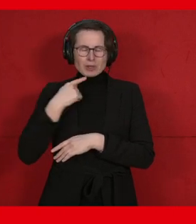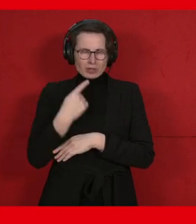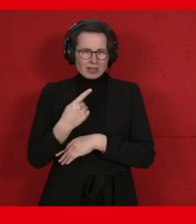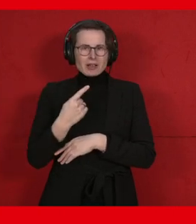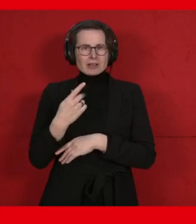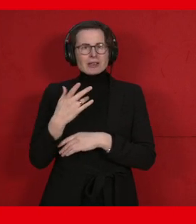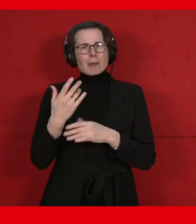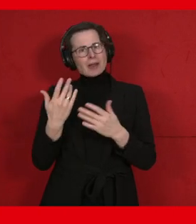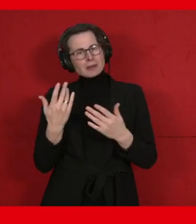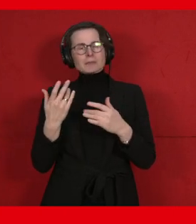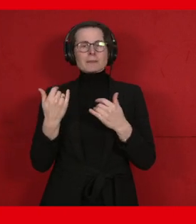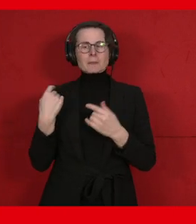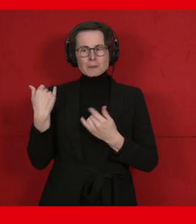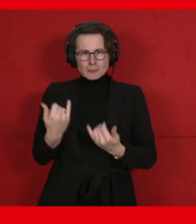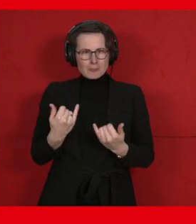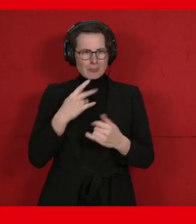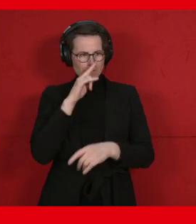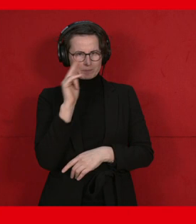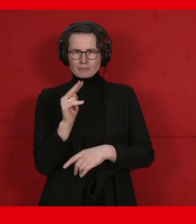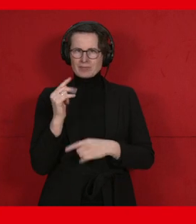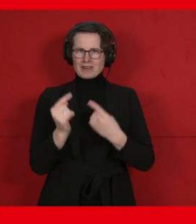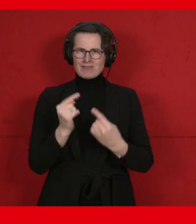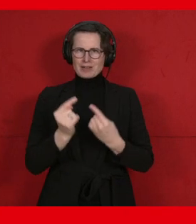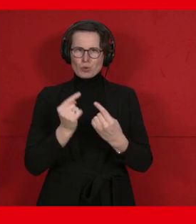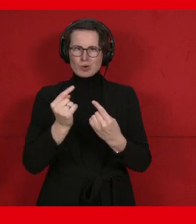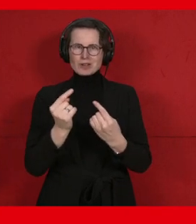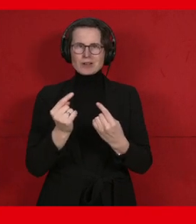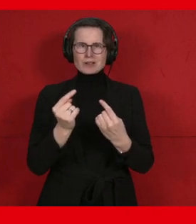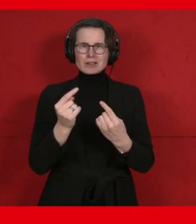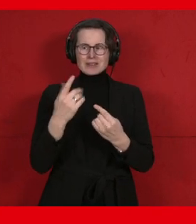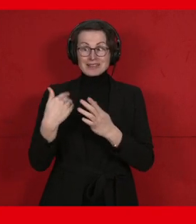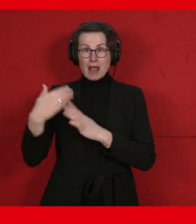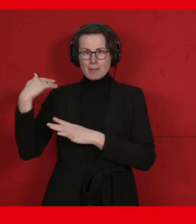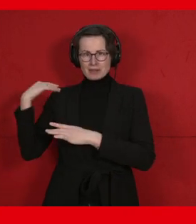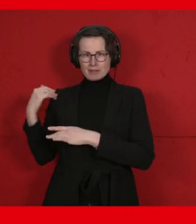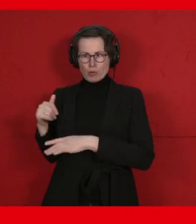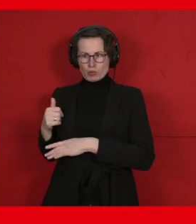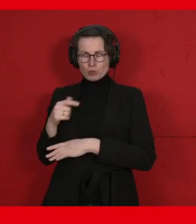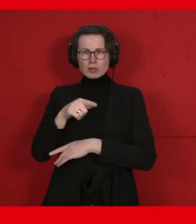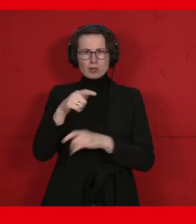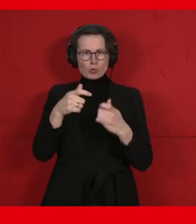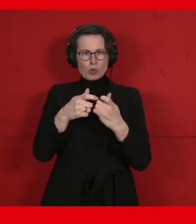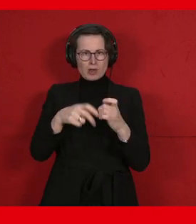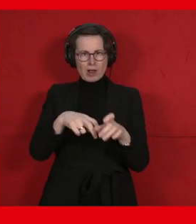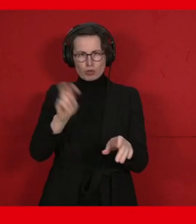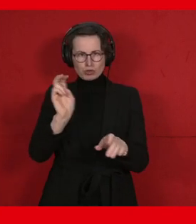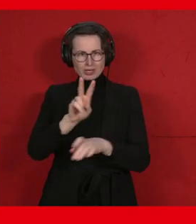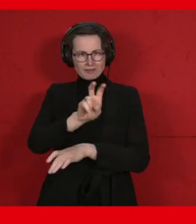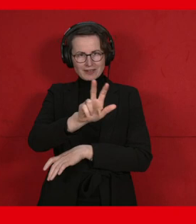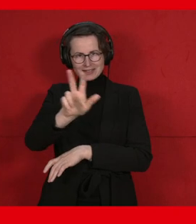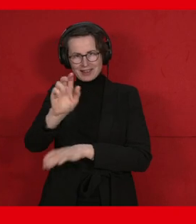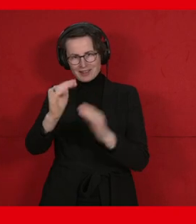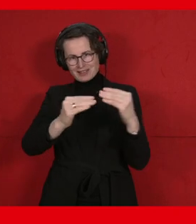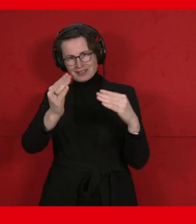so da auch die Entwicklungen sehen, wird meine damalige Prognose, dass der Kohleausstieg 2030 plus minus kommen